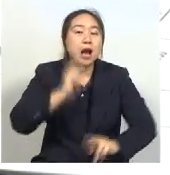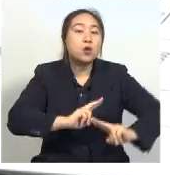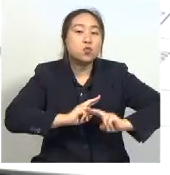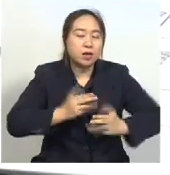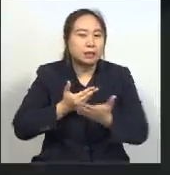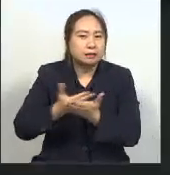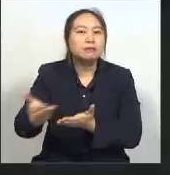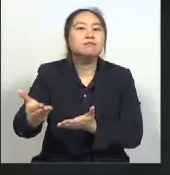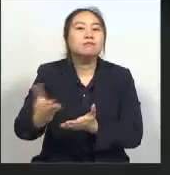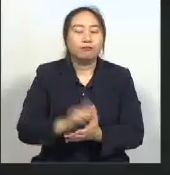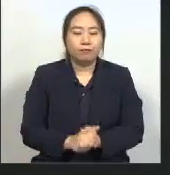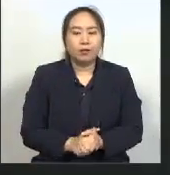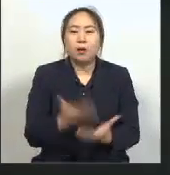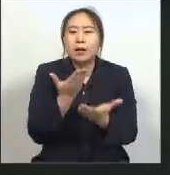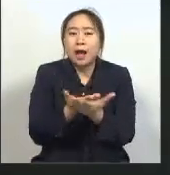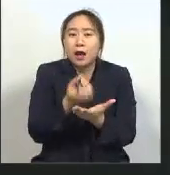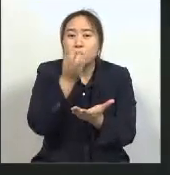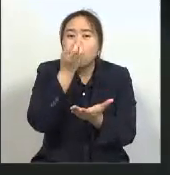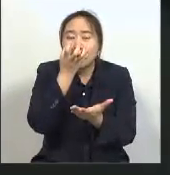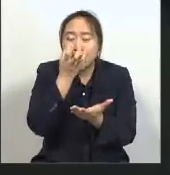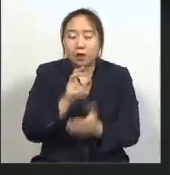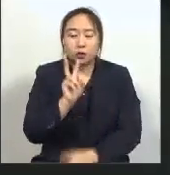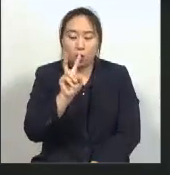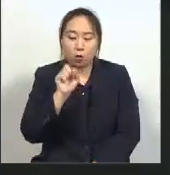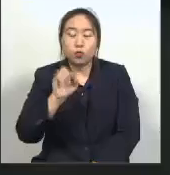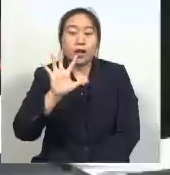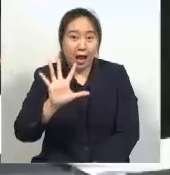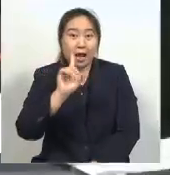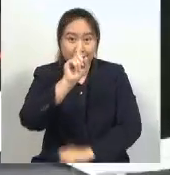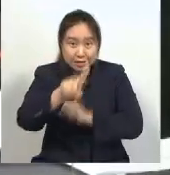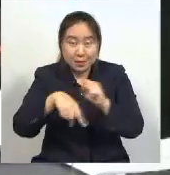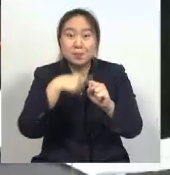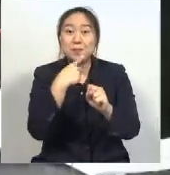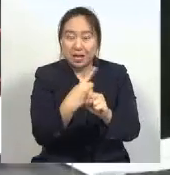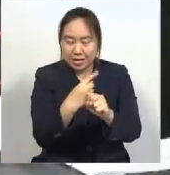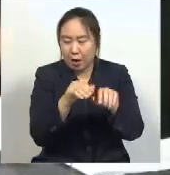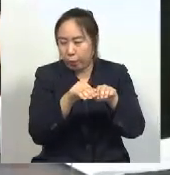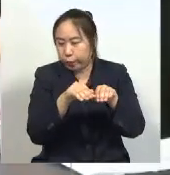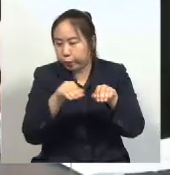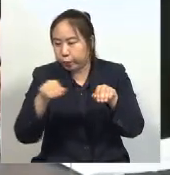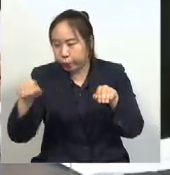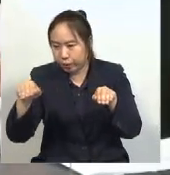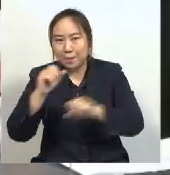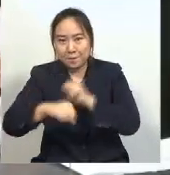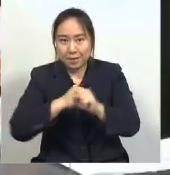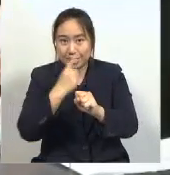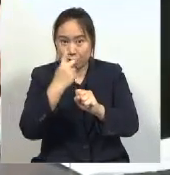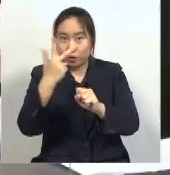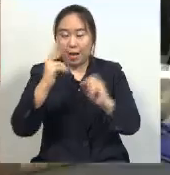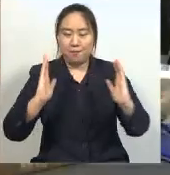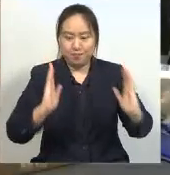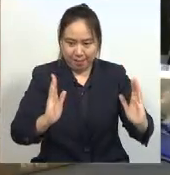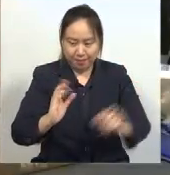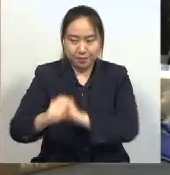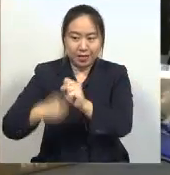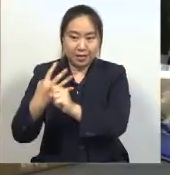นเองเพราะด้วยอัตราดอกเบี้ยคงที่ 2.5% ต่อปีใน3ปีแรกปีที่4ถึงปีที่5